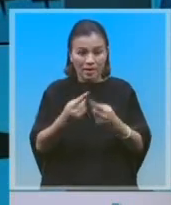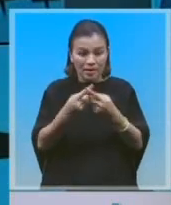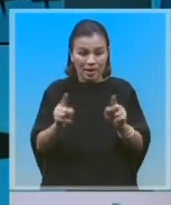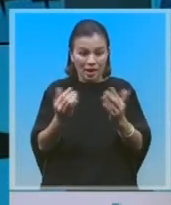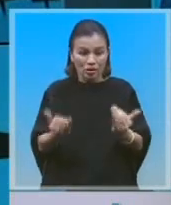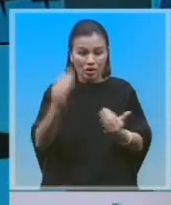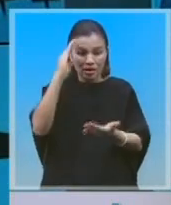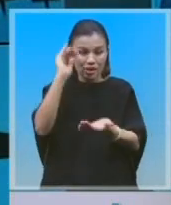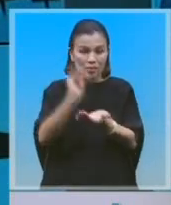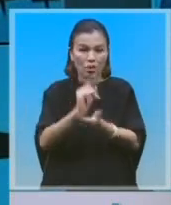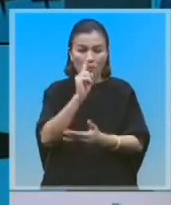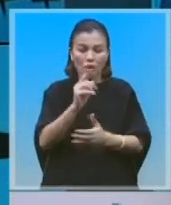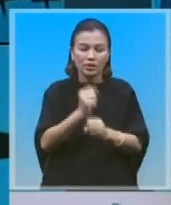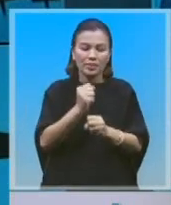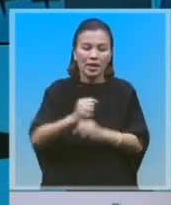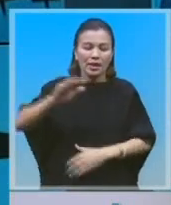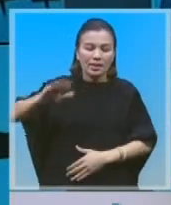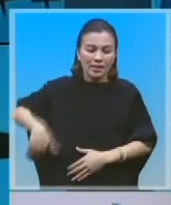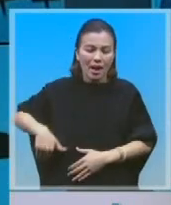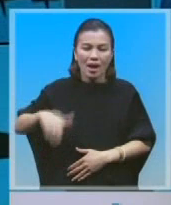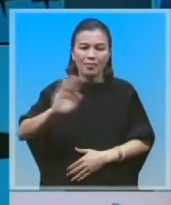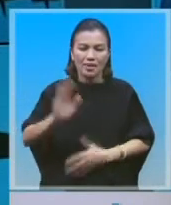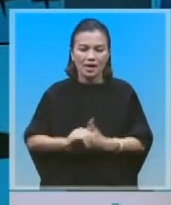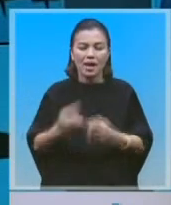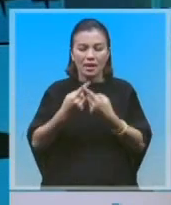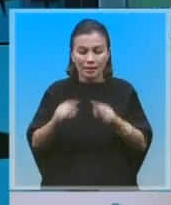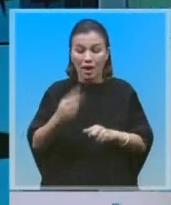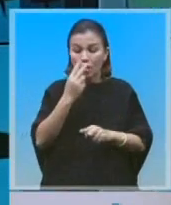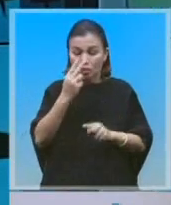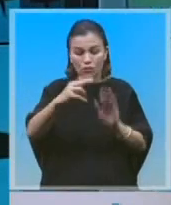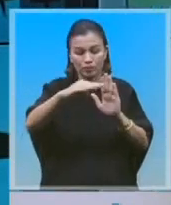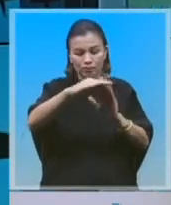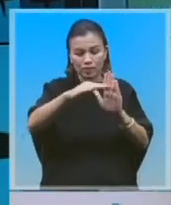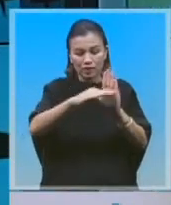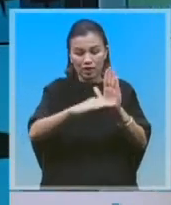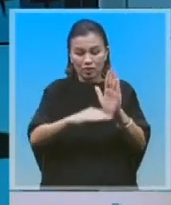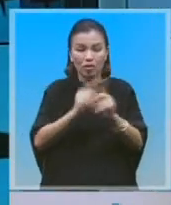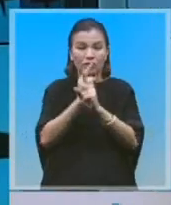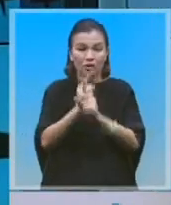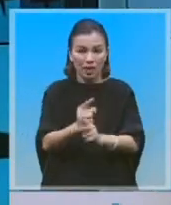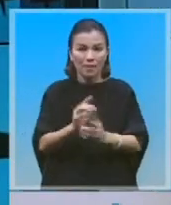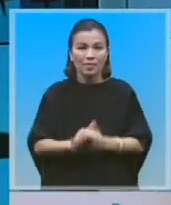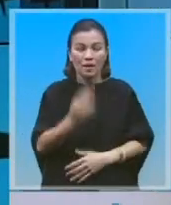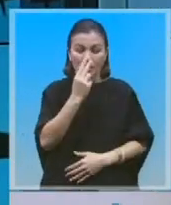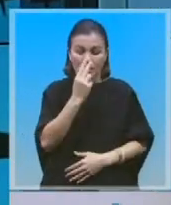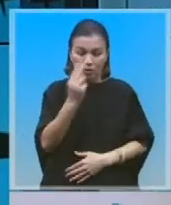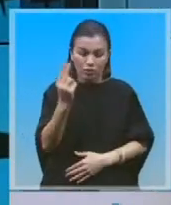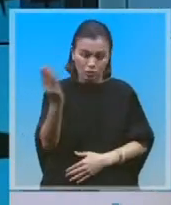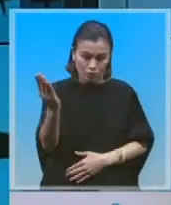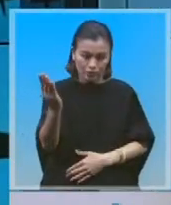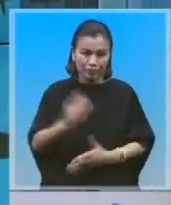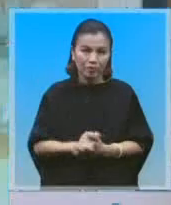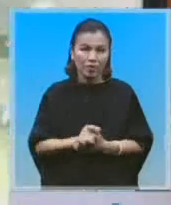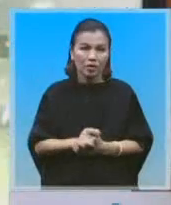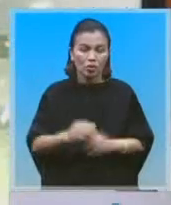าไม่ได้ทำงานล่าช้านะครับแต่ว่าทุกอย่างเนี่ยต้องค่อยเป็นค่อยไปแล้วก็รอบคอบที่สุดนั่นเองนะครับไปกันเลยครับคุณผู้ชมครับลงพื้นที่จังหวั